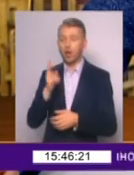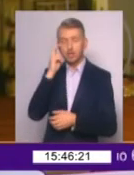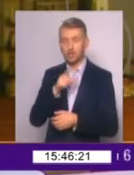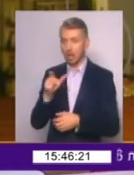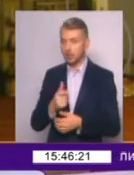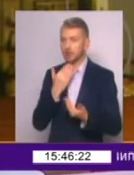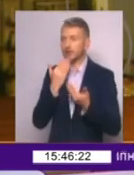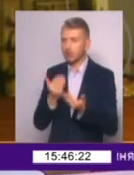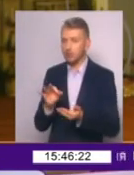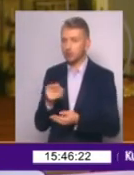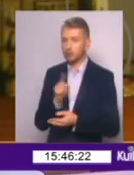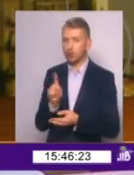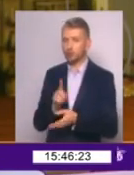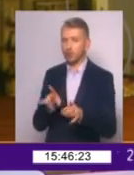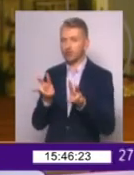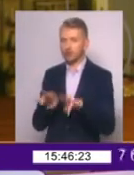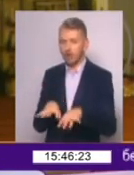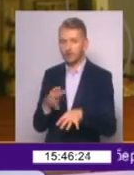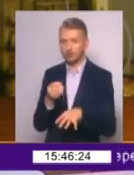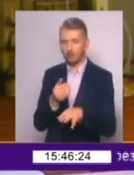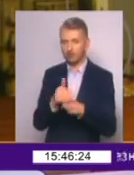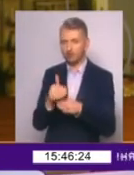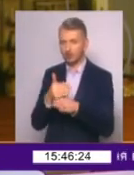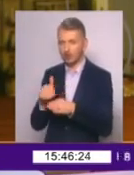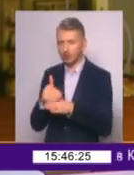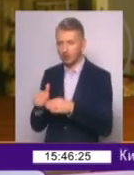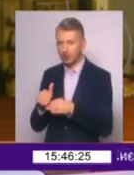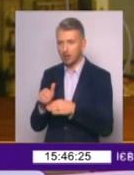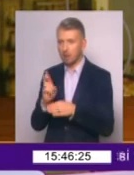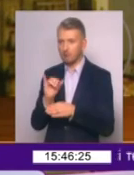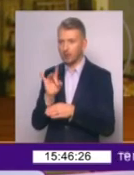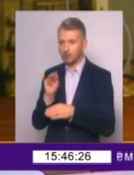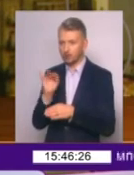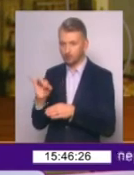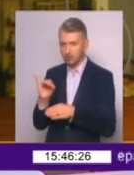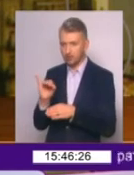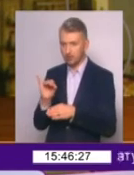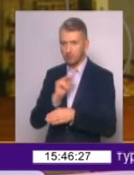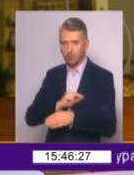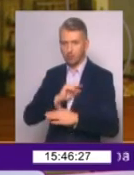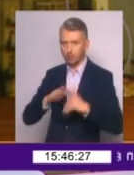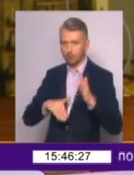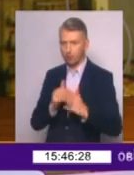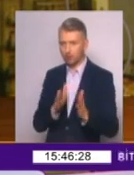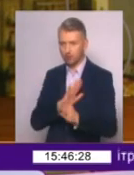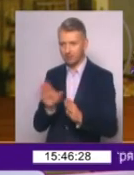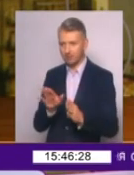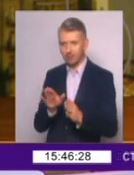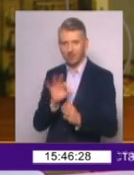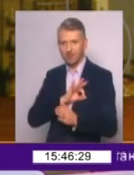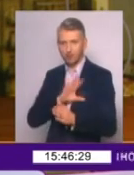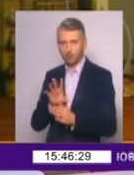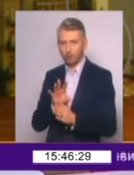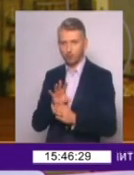далі з приводу того, що залишаються ще певні частини біраж, які працюють у ручному режимі, не переходять на Прозоро продажі. Чому